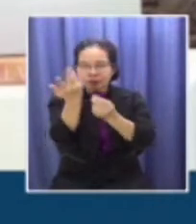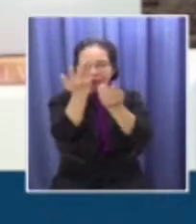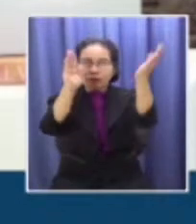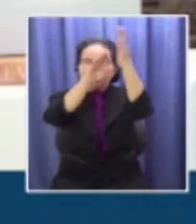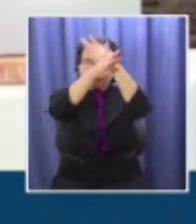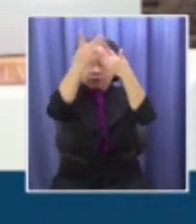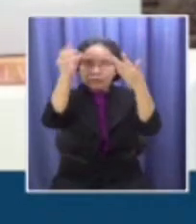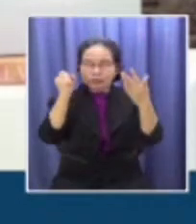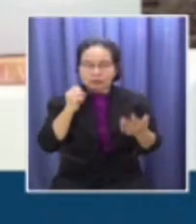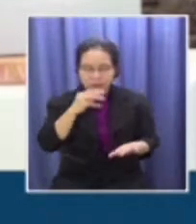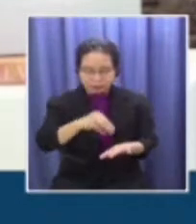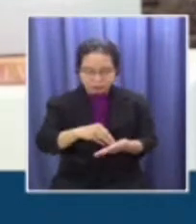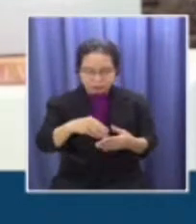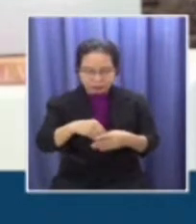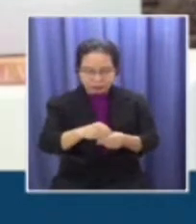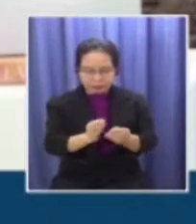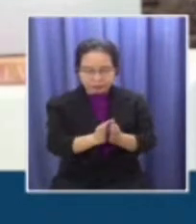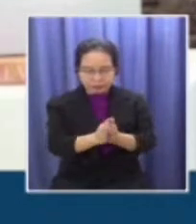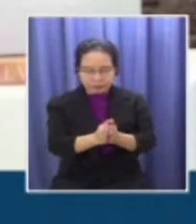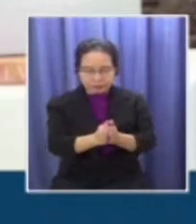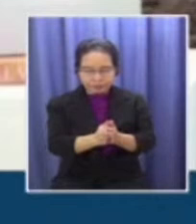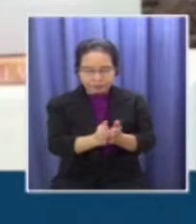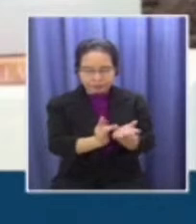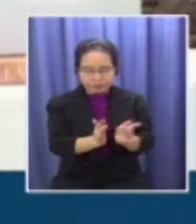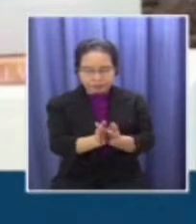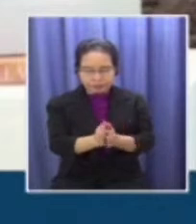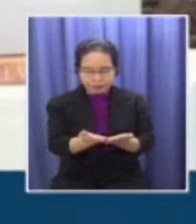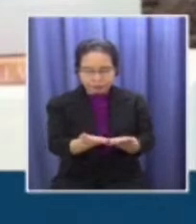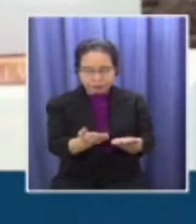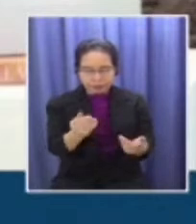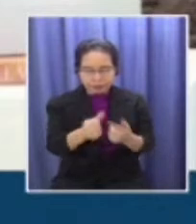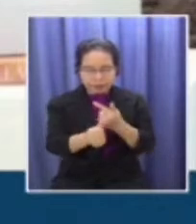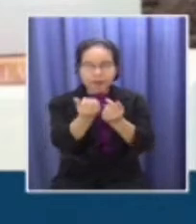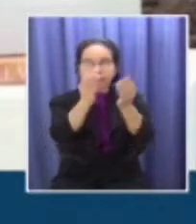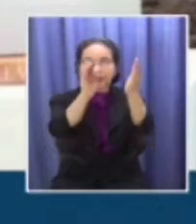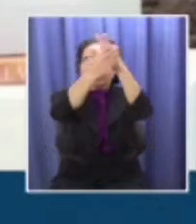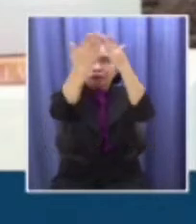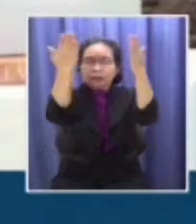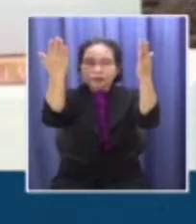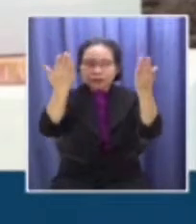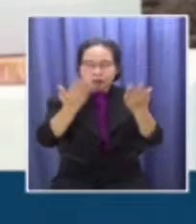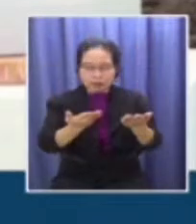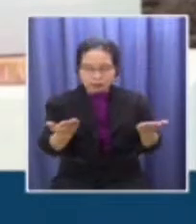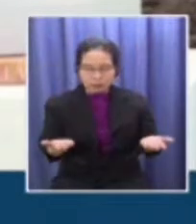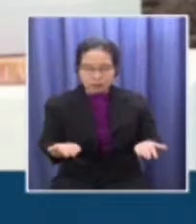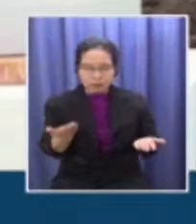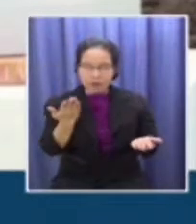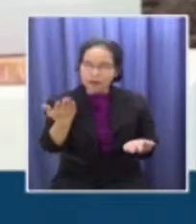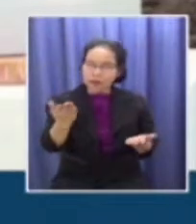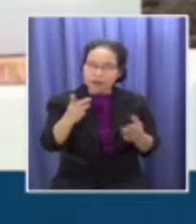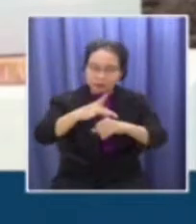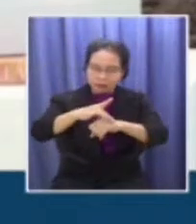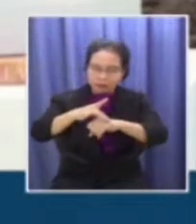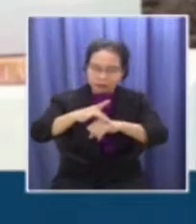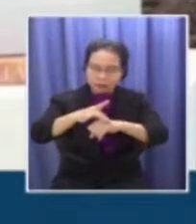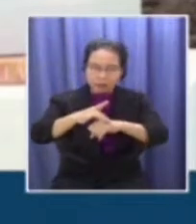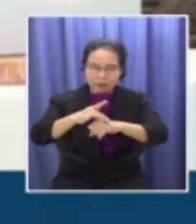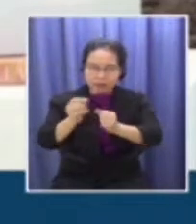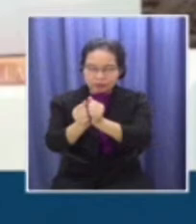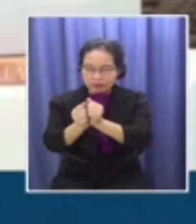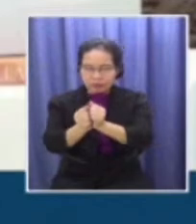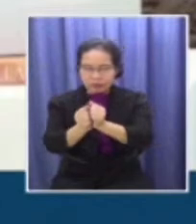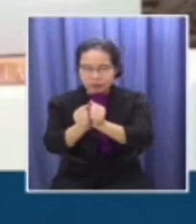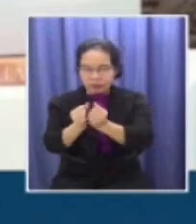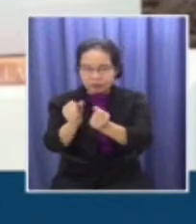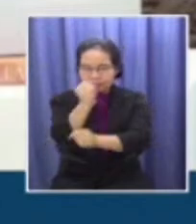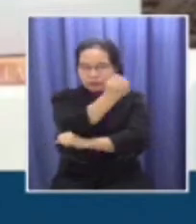asɛm na yɛreka mama yɛnka sɛ yɛwɔ soro ahodoɔ 3. Deɛ di kan deɛ ɛtɔ so 2 na deɛ ɛtɔ so 3.